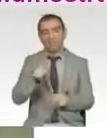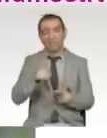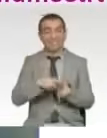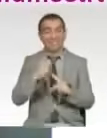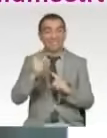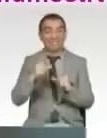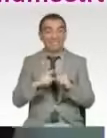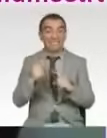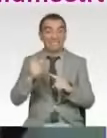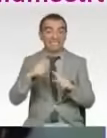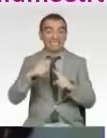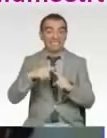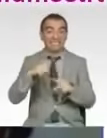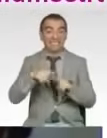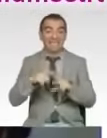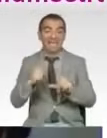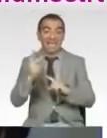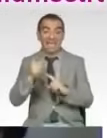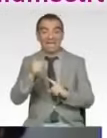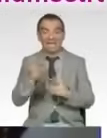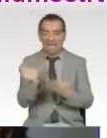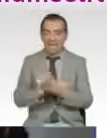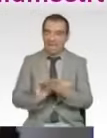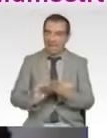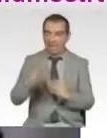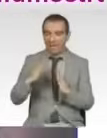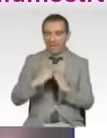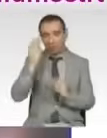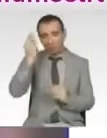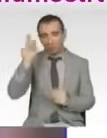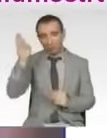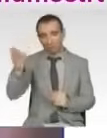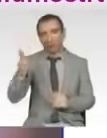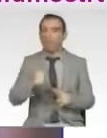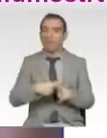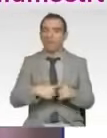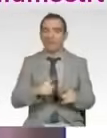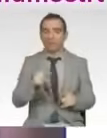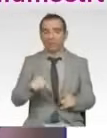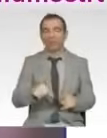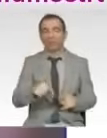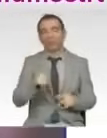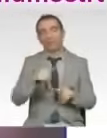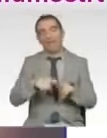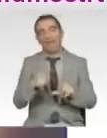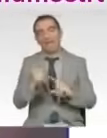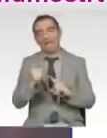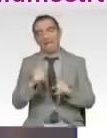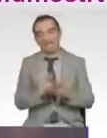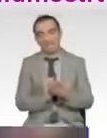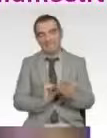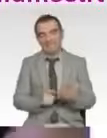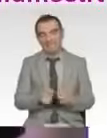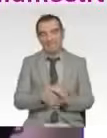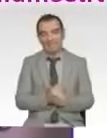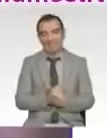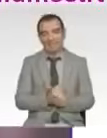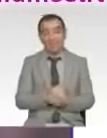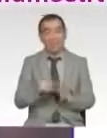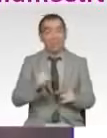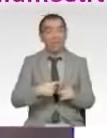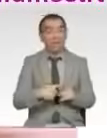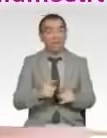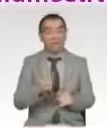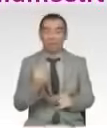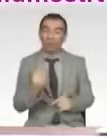Ali bak. Dün Yiğit Ali arkadaşı kalemini evde unutmuş. Unuttuğu için paylaşmış. Burada da Yiğit Ali yazıyor. Paylaşımcı